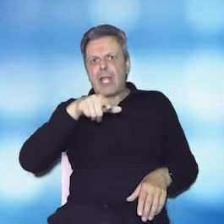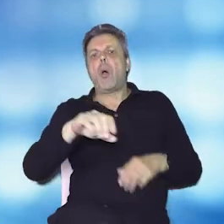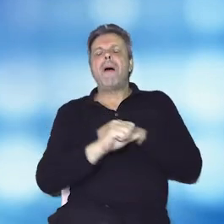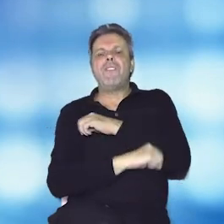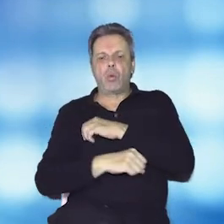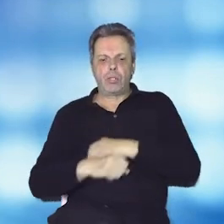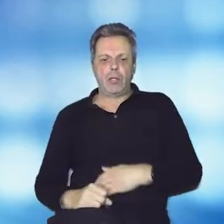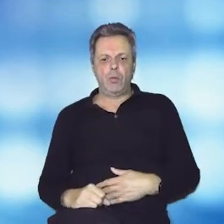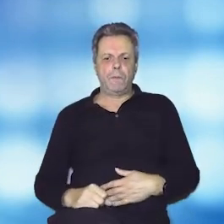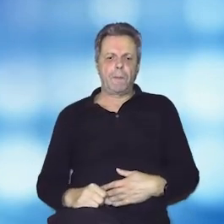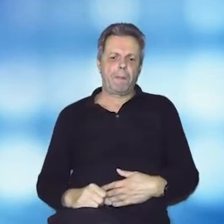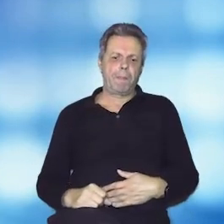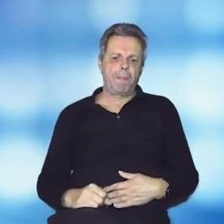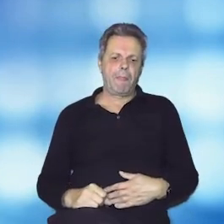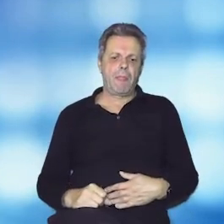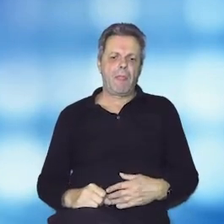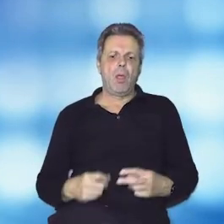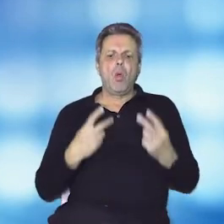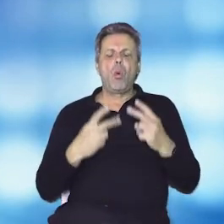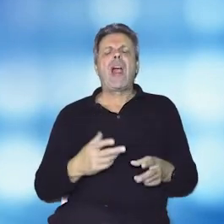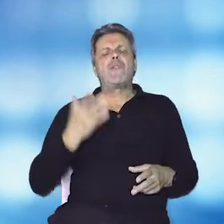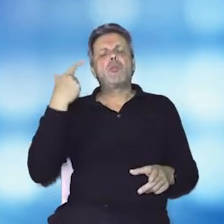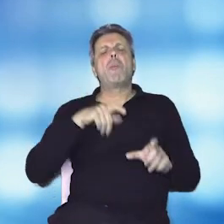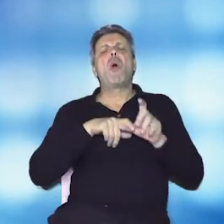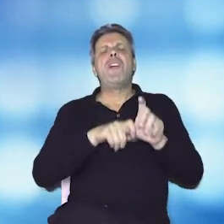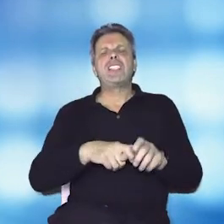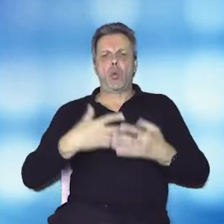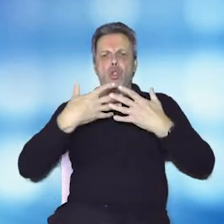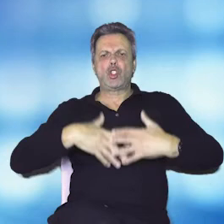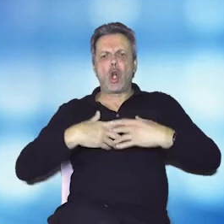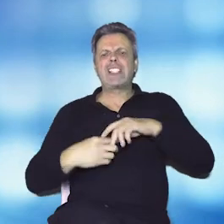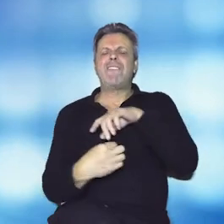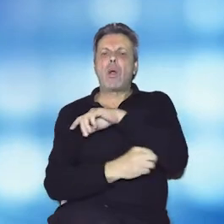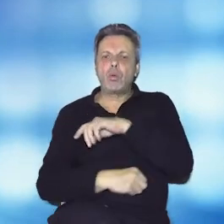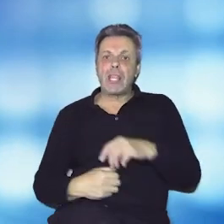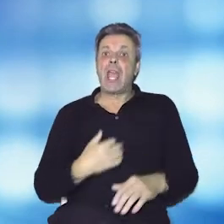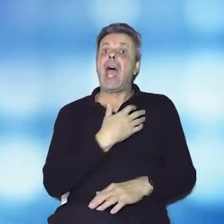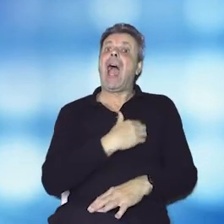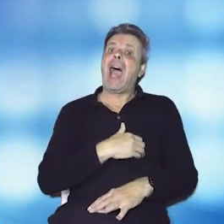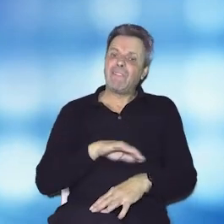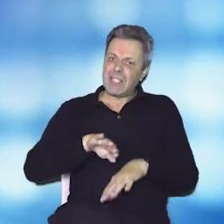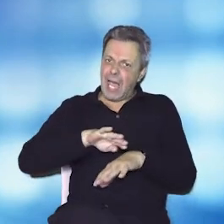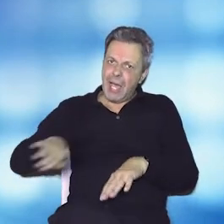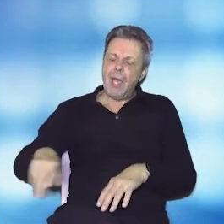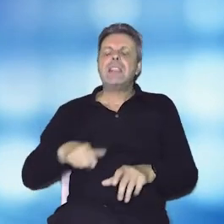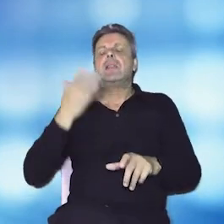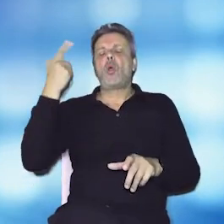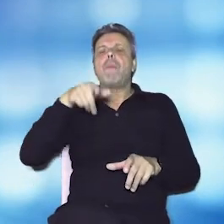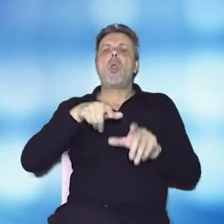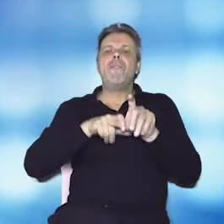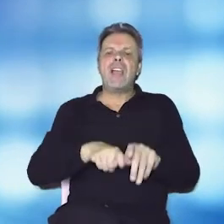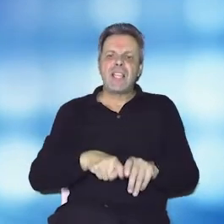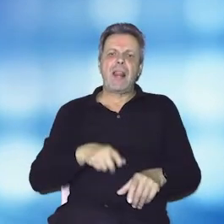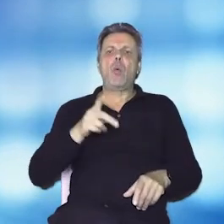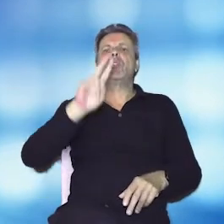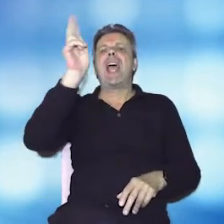fakultetu. Mm-hmm. Negdje drugdje, uglavnom je to vezano uz strojarske fakultete, u Hrvatskoj je bio slučaj da je to bilo vezano uz